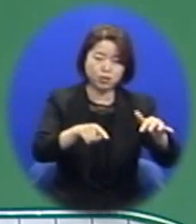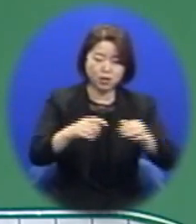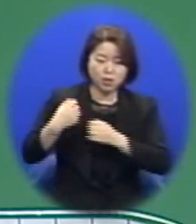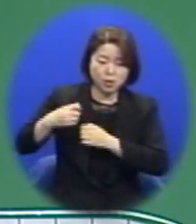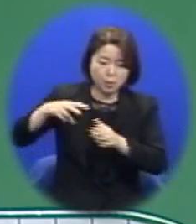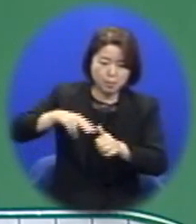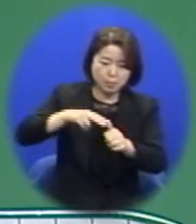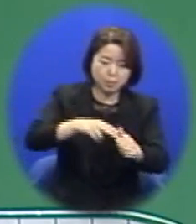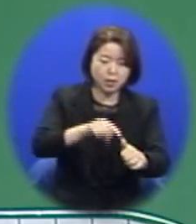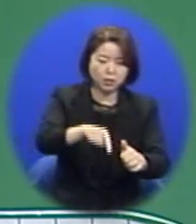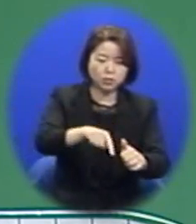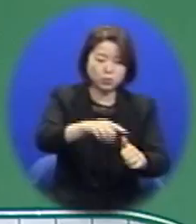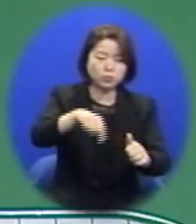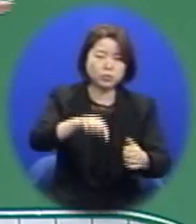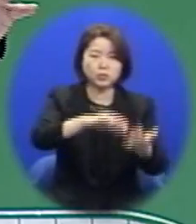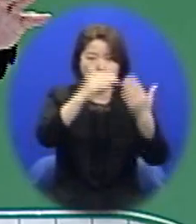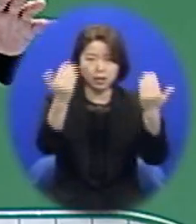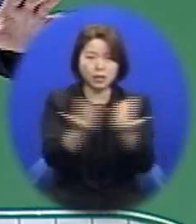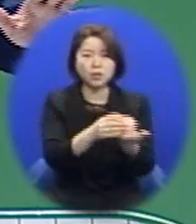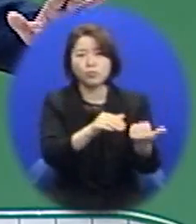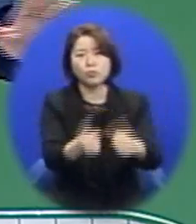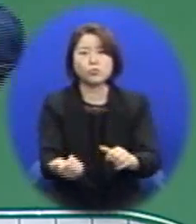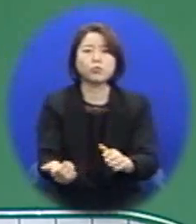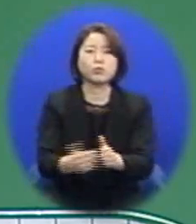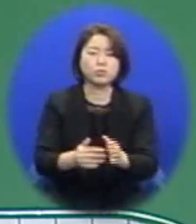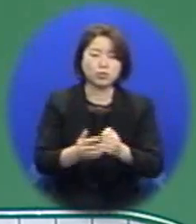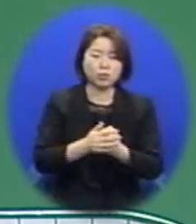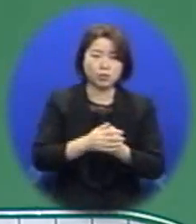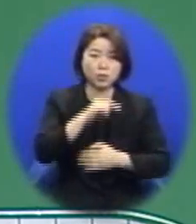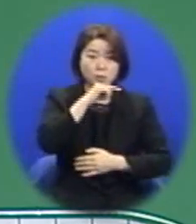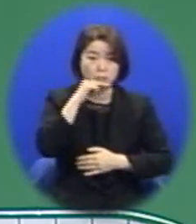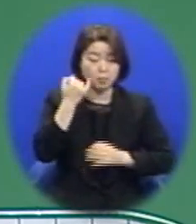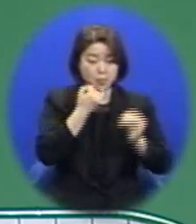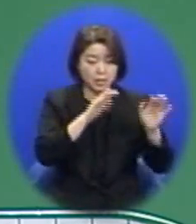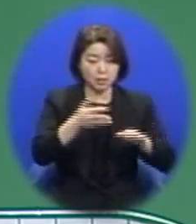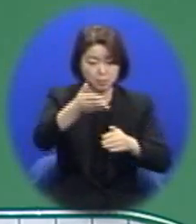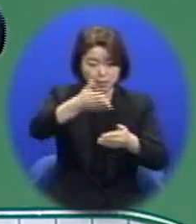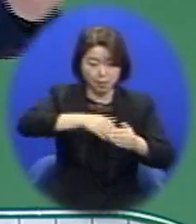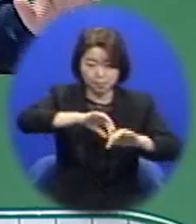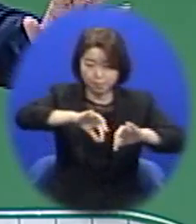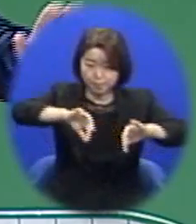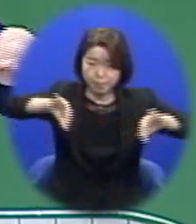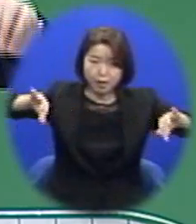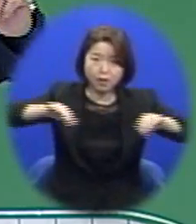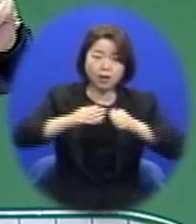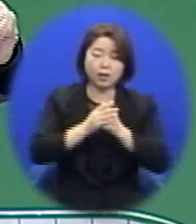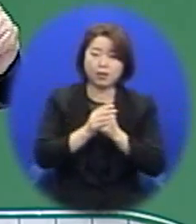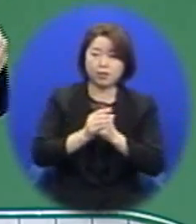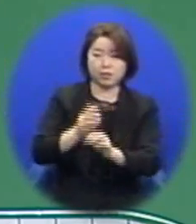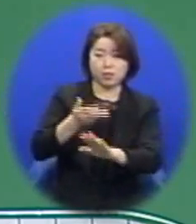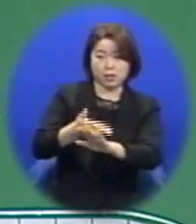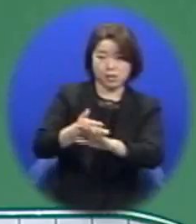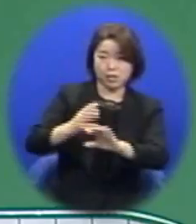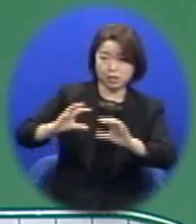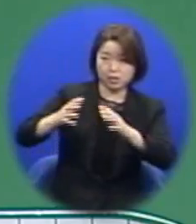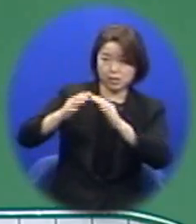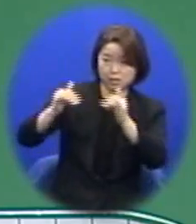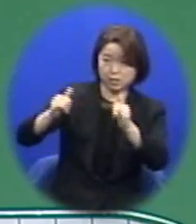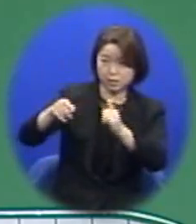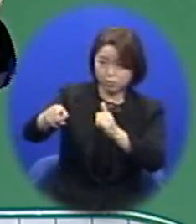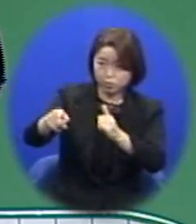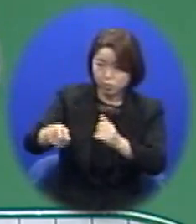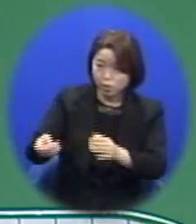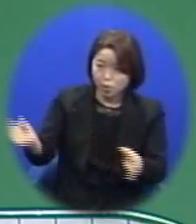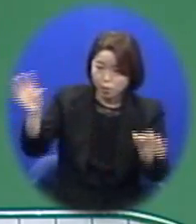못하였습니다. 홍해가 갈라지고 그들이 구원받고 애굽 군대가 다 수장되는 걸 보고 미리암을